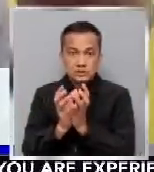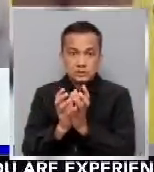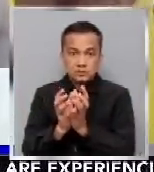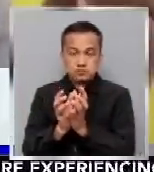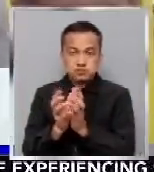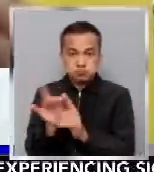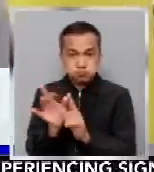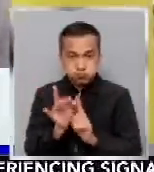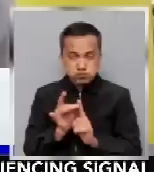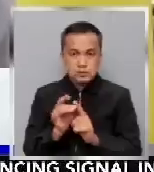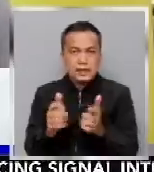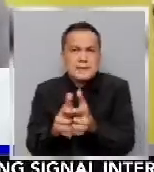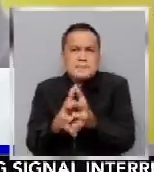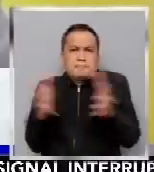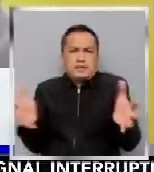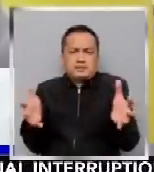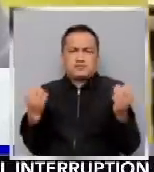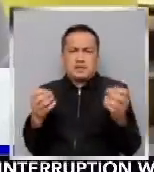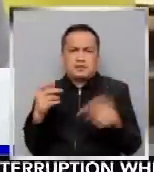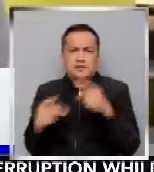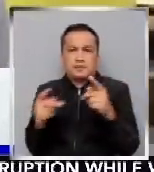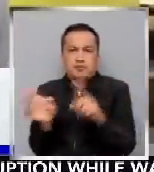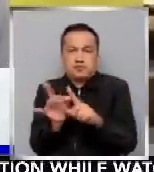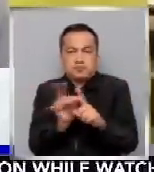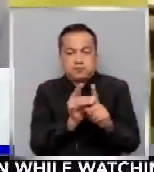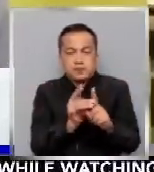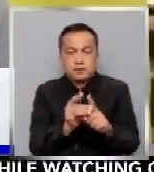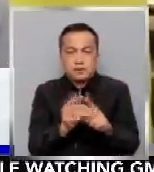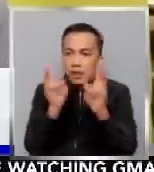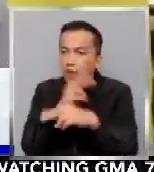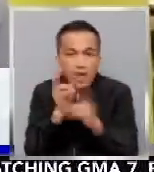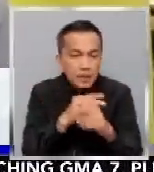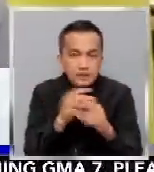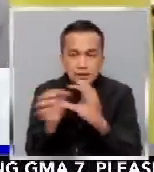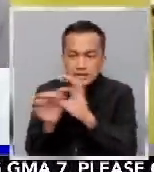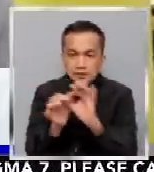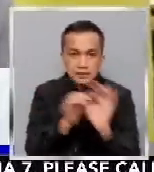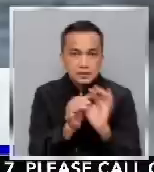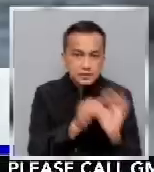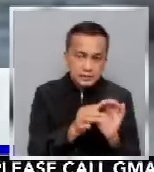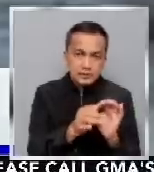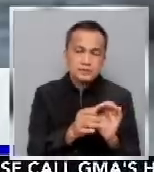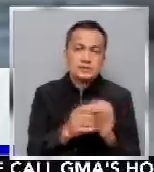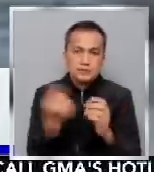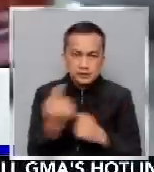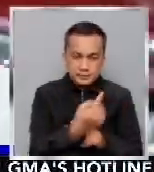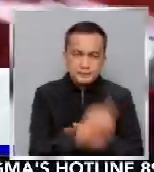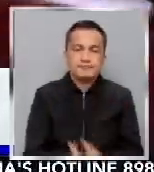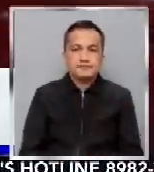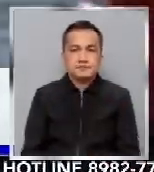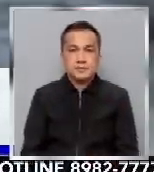community transmission, huge clusters of infection to. Tapos hindi mo na makita yung link ng bawat isang kaso sa isa't isa. Umaasa